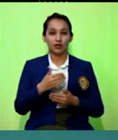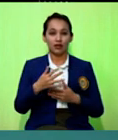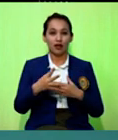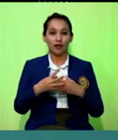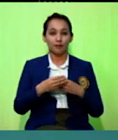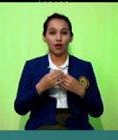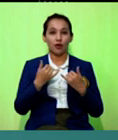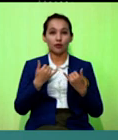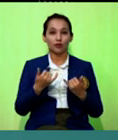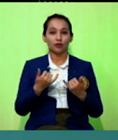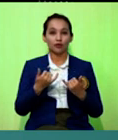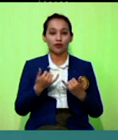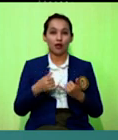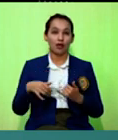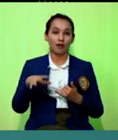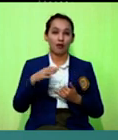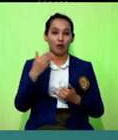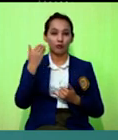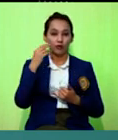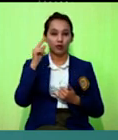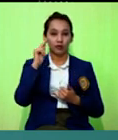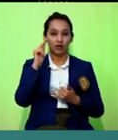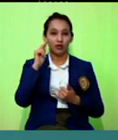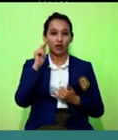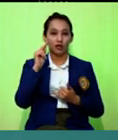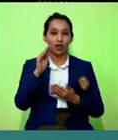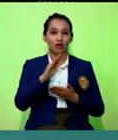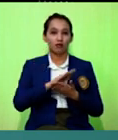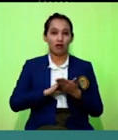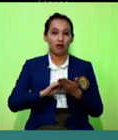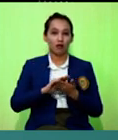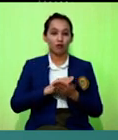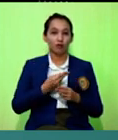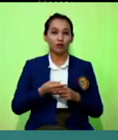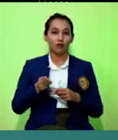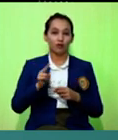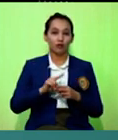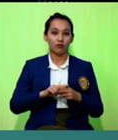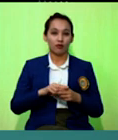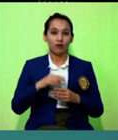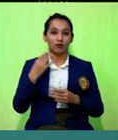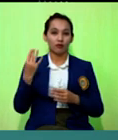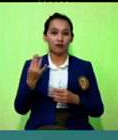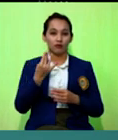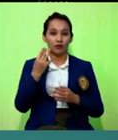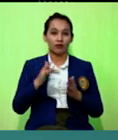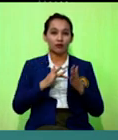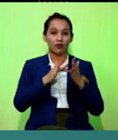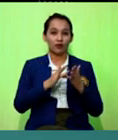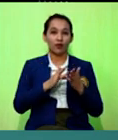bilan hozir barcha o'tilgan mavzularni takrorlash mavzusi bo'lgani uchun qiziqarli sayohatga